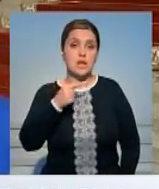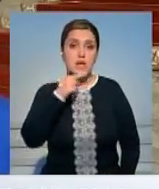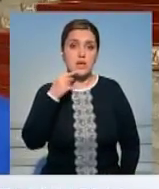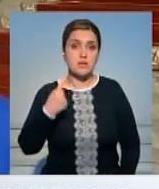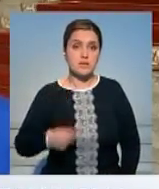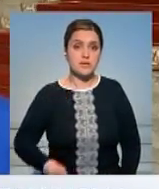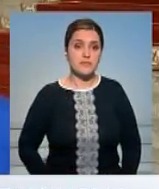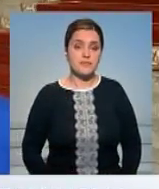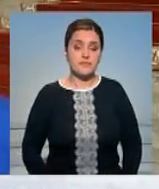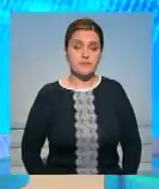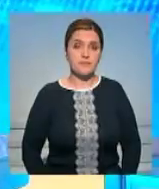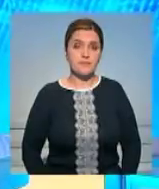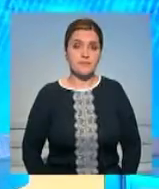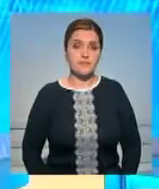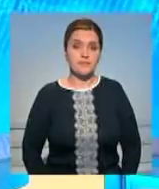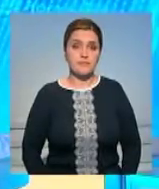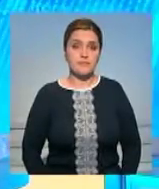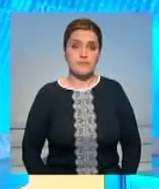России.